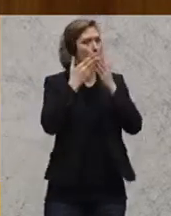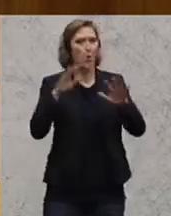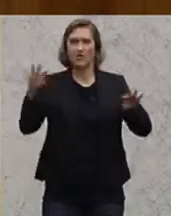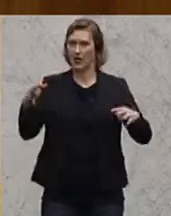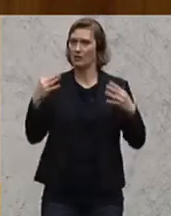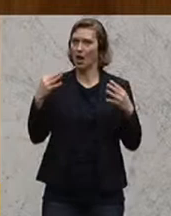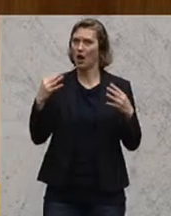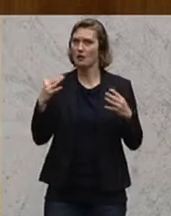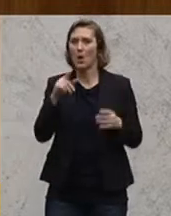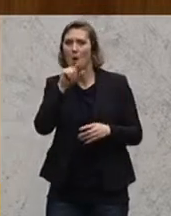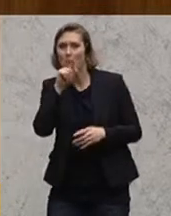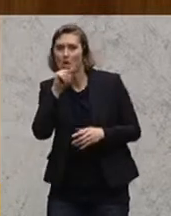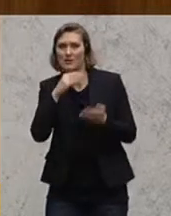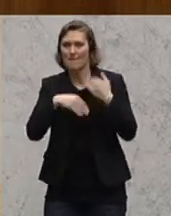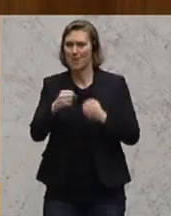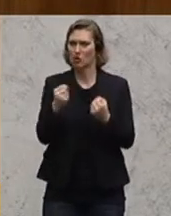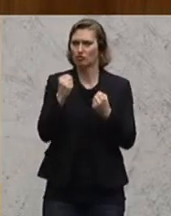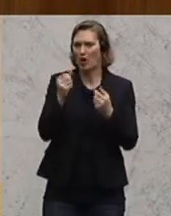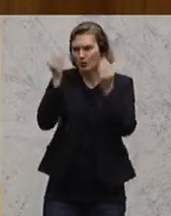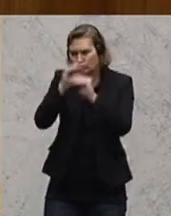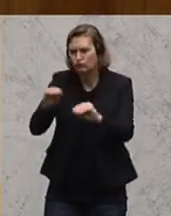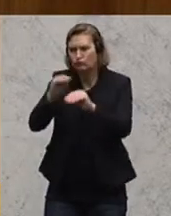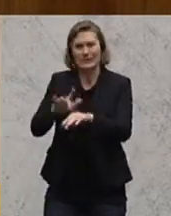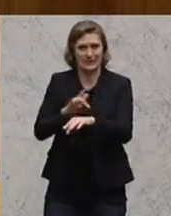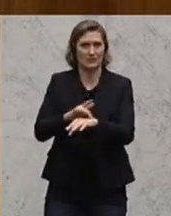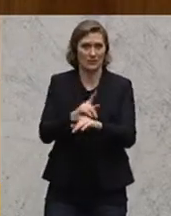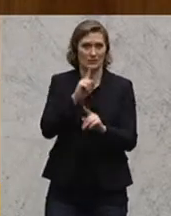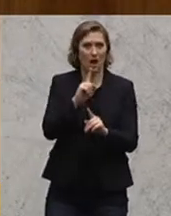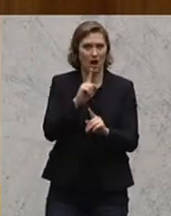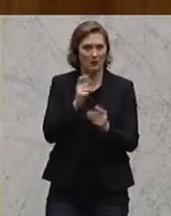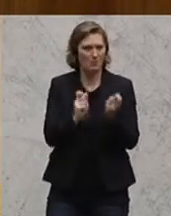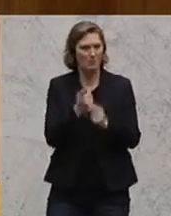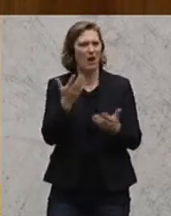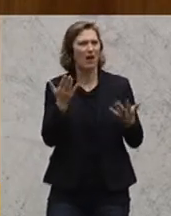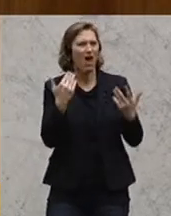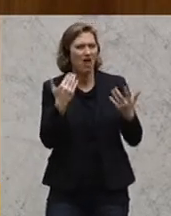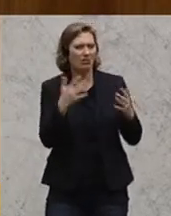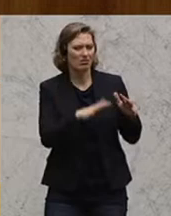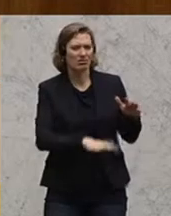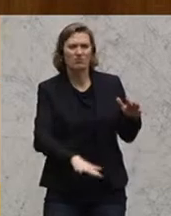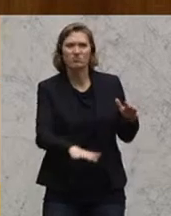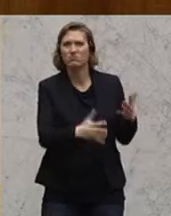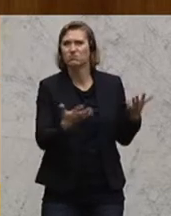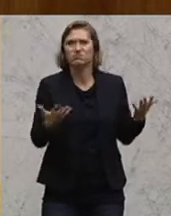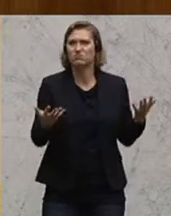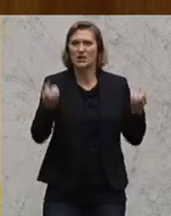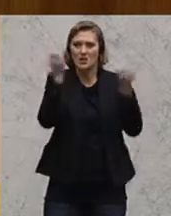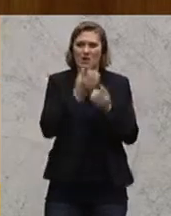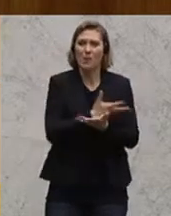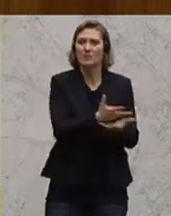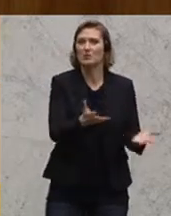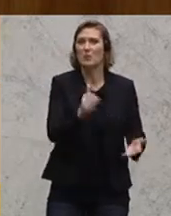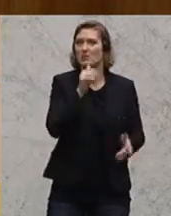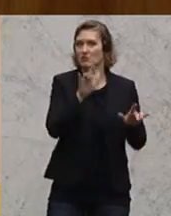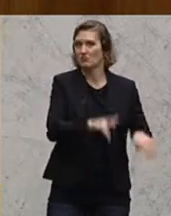Öffentlichkeit und die Polizei wurde stärker sensibilisiert, aber vor allem im ländlichen Raum sind diese Informationen noch